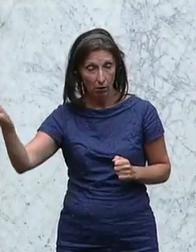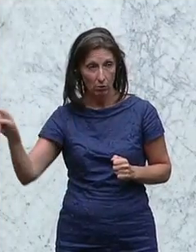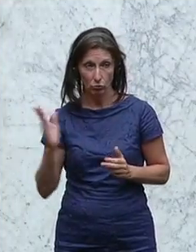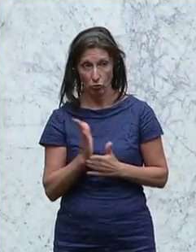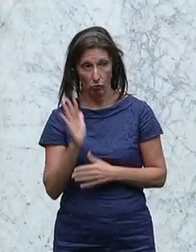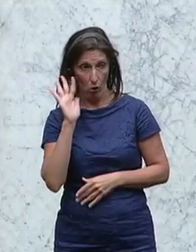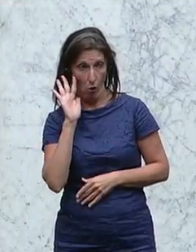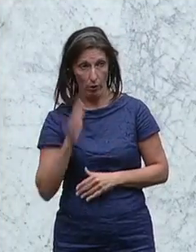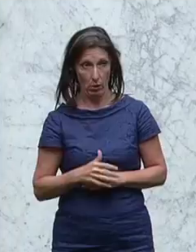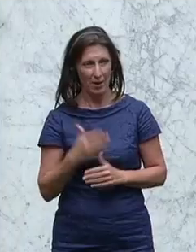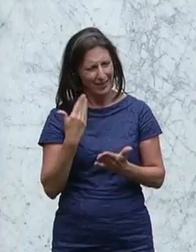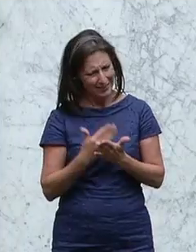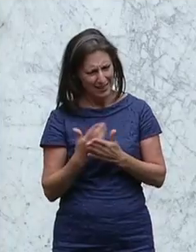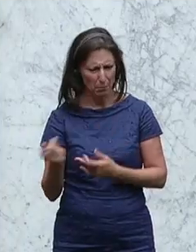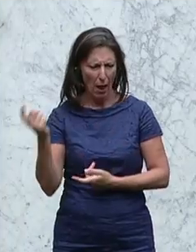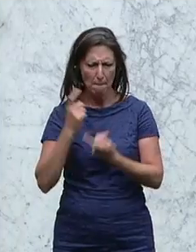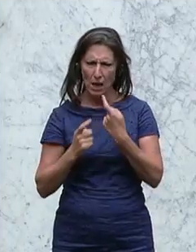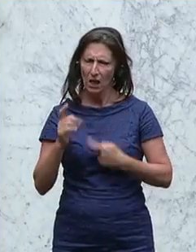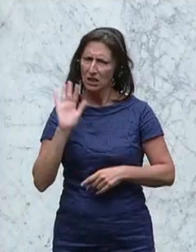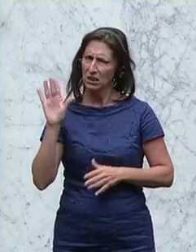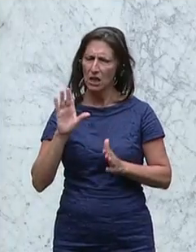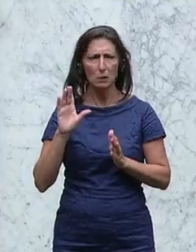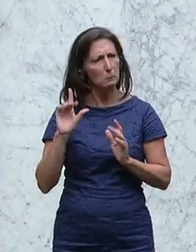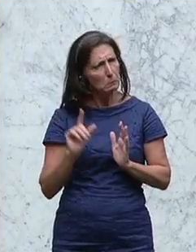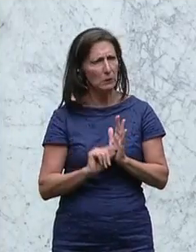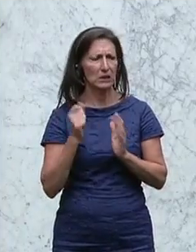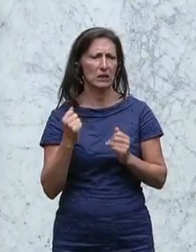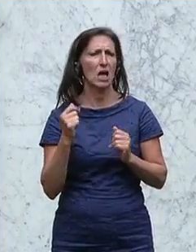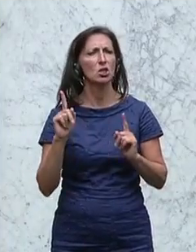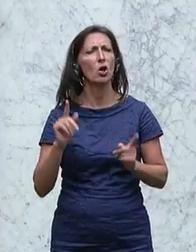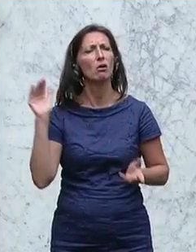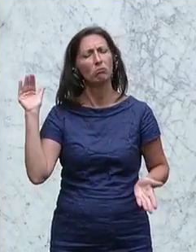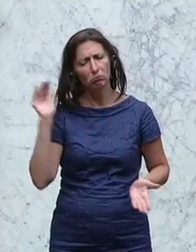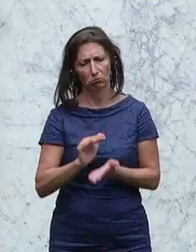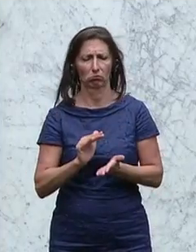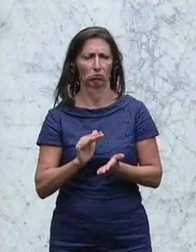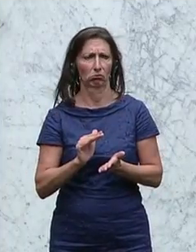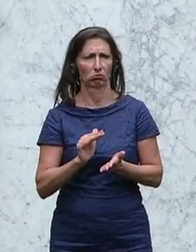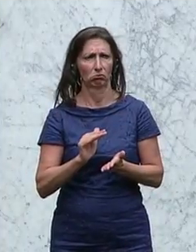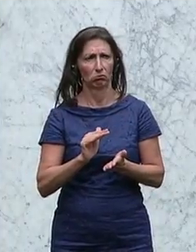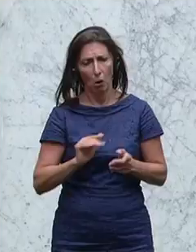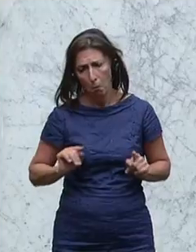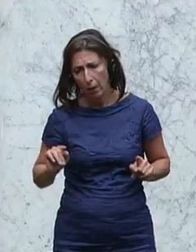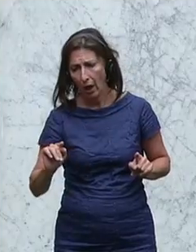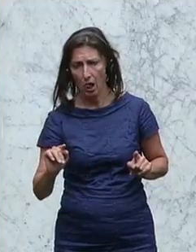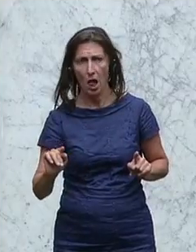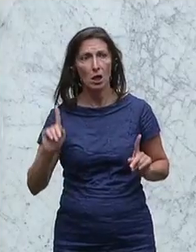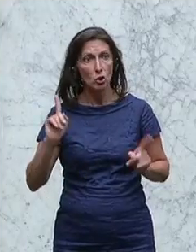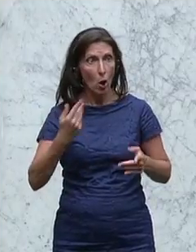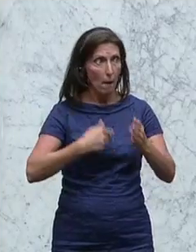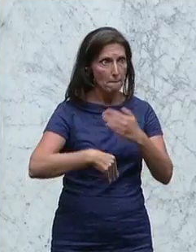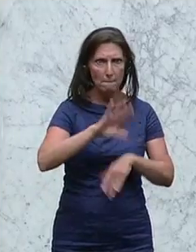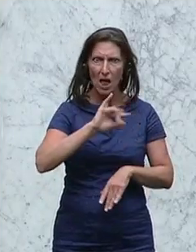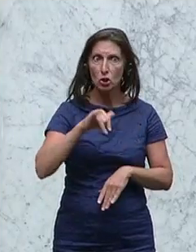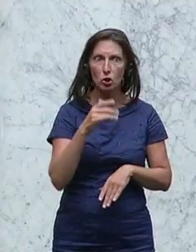dringend geboten, sie für Migranten zu senken und gleichzeitig gemeinnützige 1-Euro-Jobs einzuführen. Darum geht